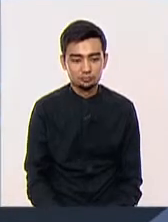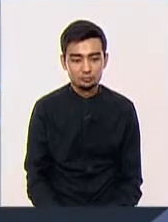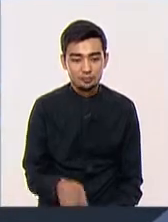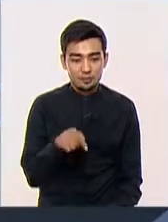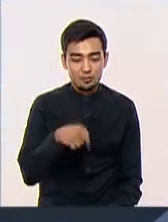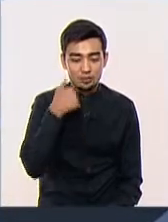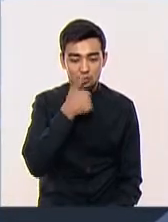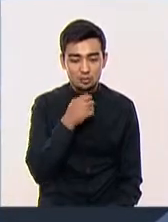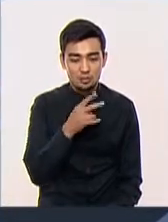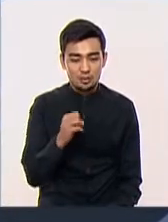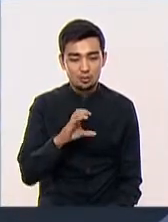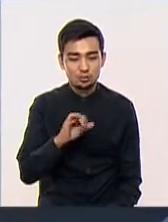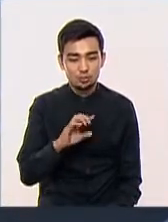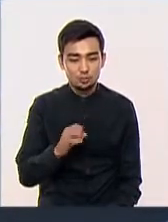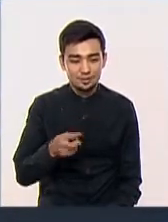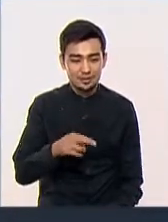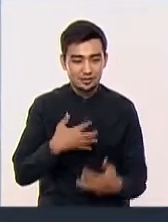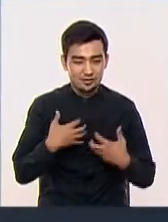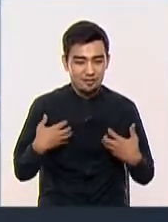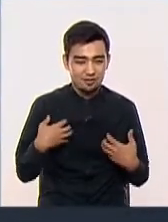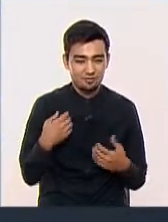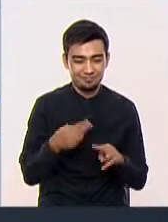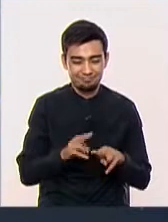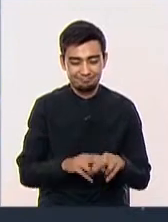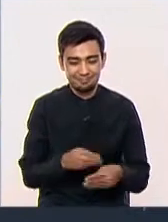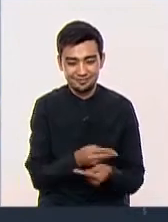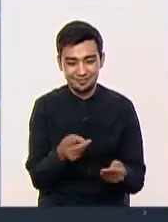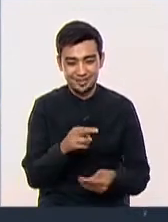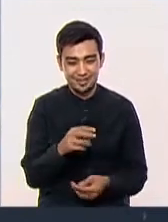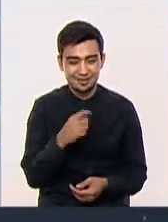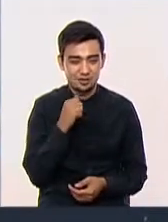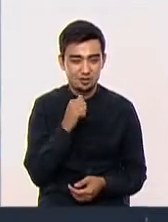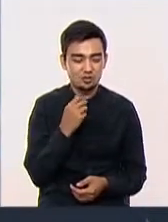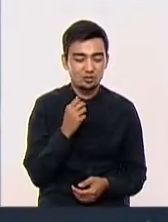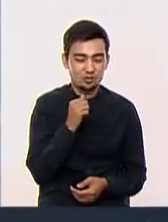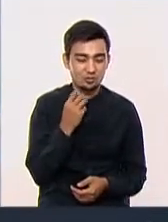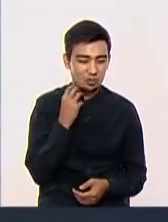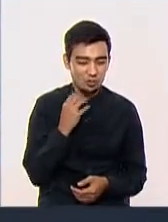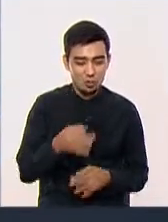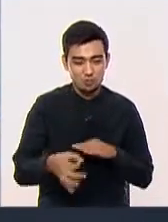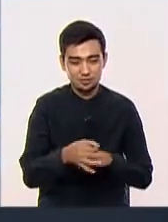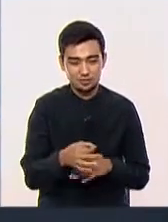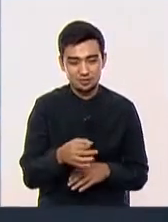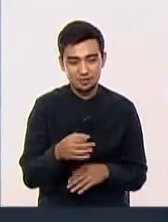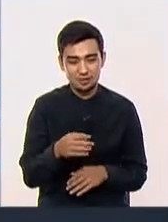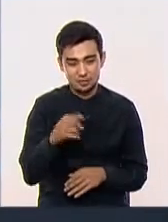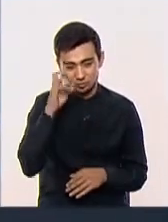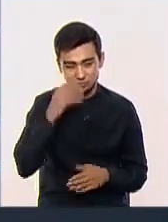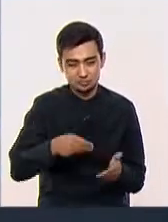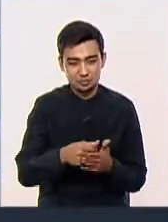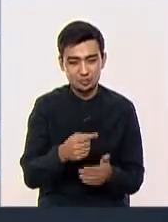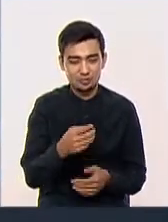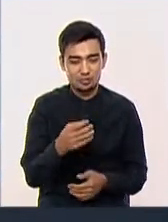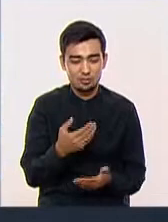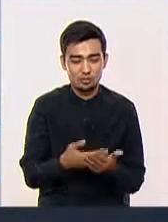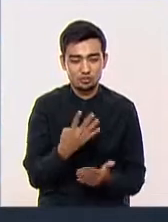В этом году на субсидирование животноводства в Кызылординской области из республиканского бюджета выделено около 4 миллиардов